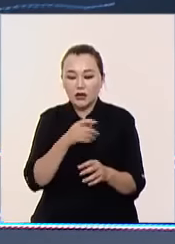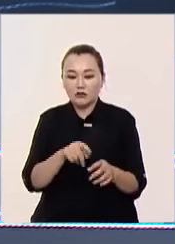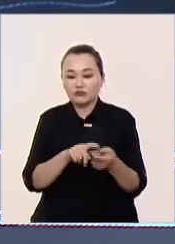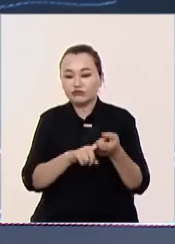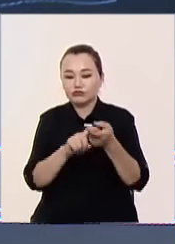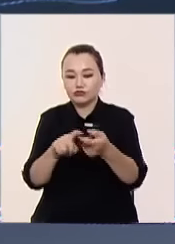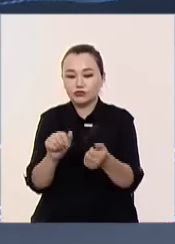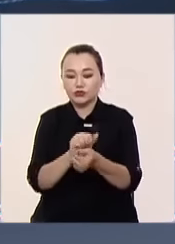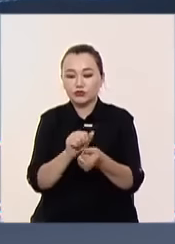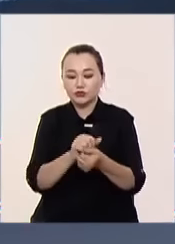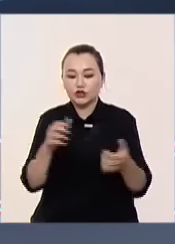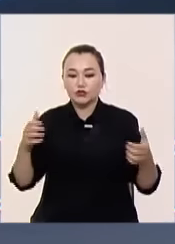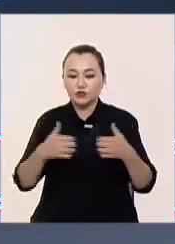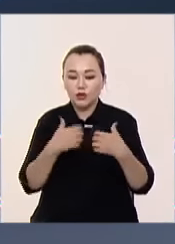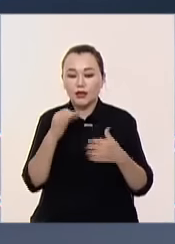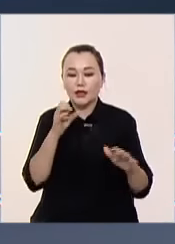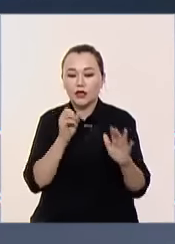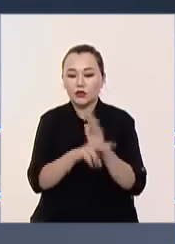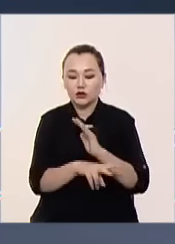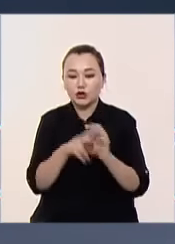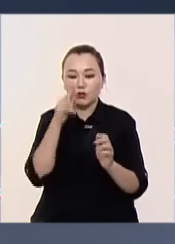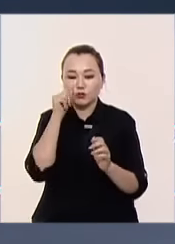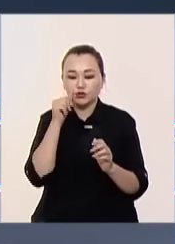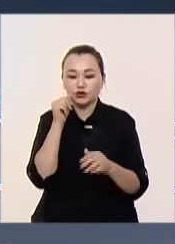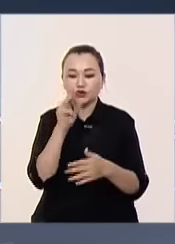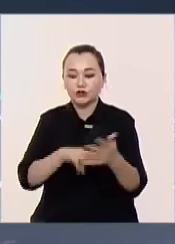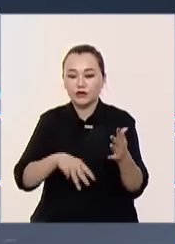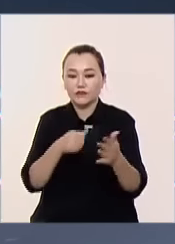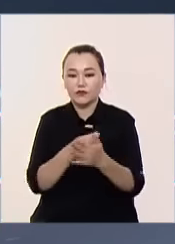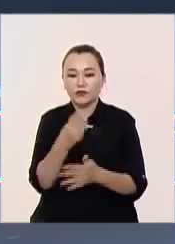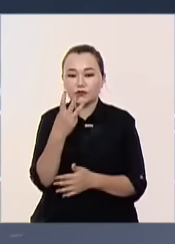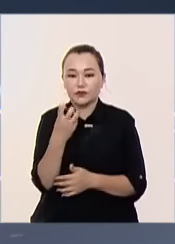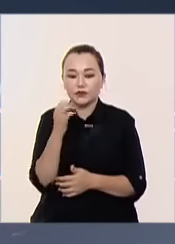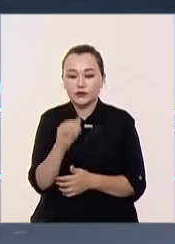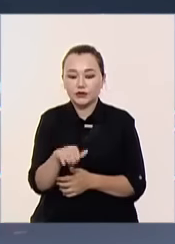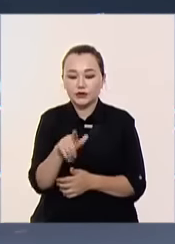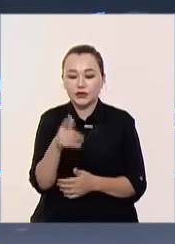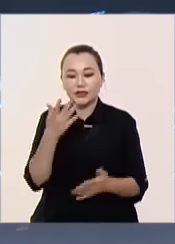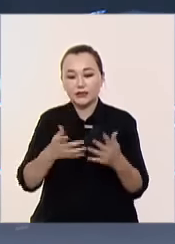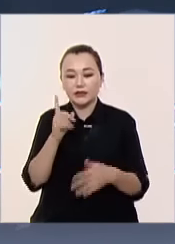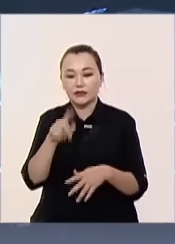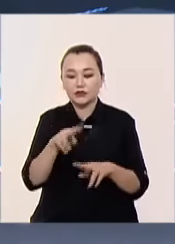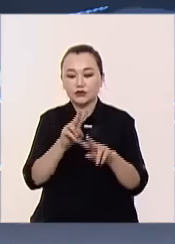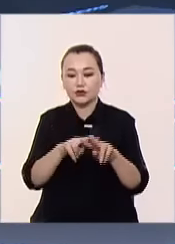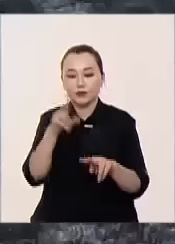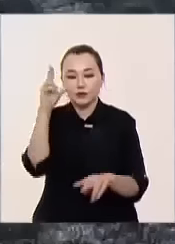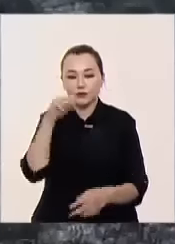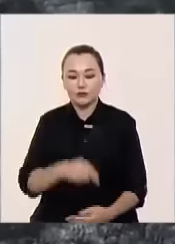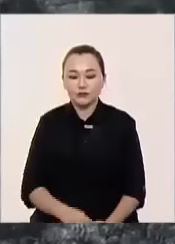перекинулся на сухостой, испугался и убежал. Мужчине грозит штраф до 300 тысяч тенге или даже тюремный срок.